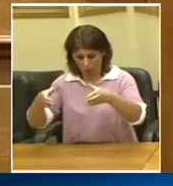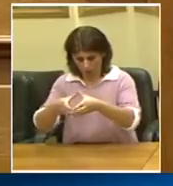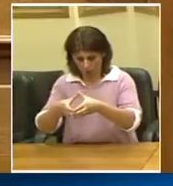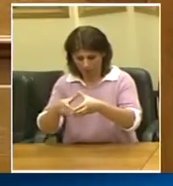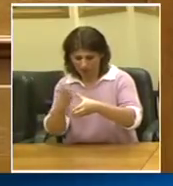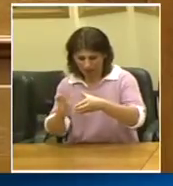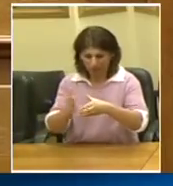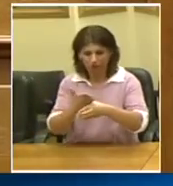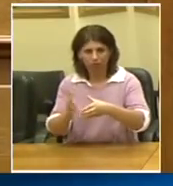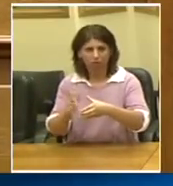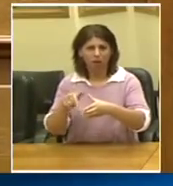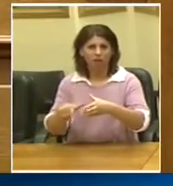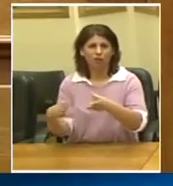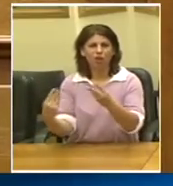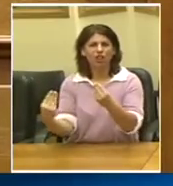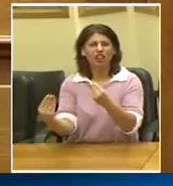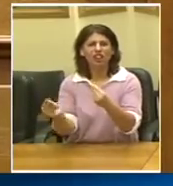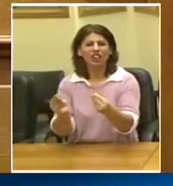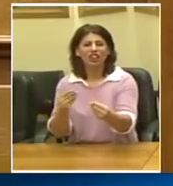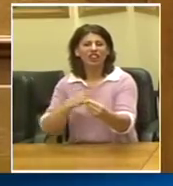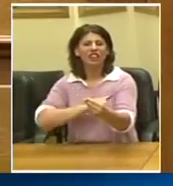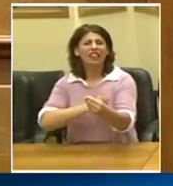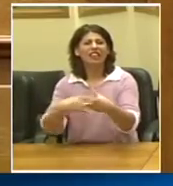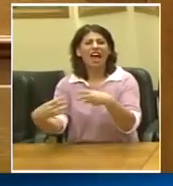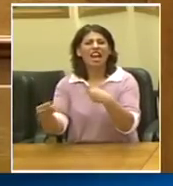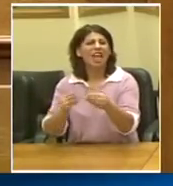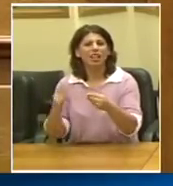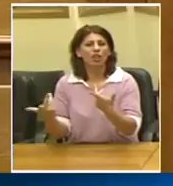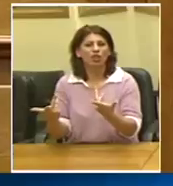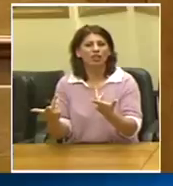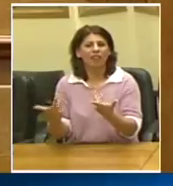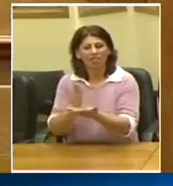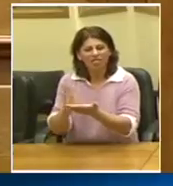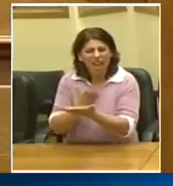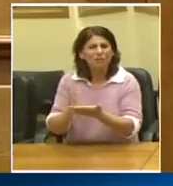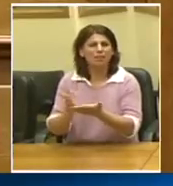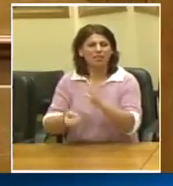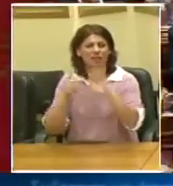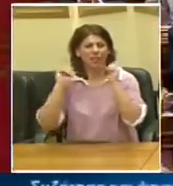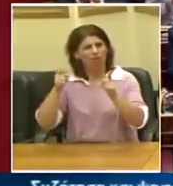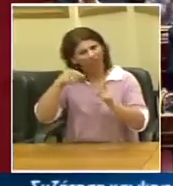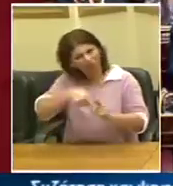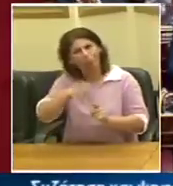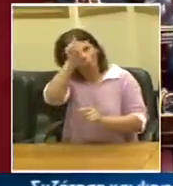Αυτός που έχει ταλέντο στη διάσπαση της Νέας Δημοκρατίας είναι ο κύριος Σαμαράς, δεν είμαστε εμείς. Το έχει ξανακάνει.